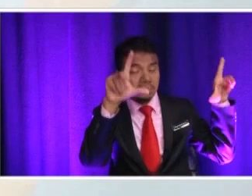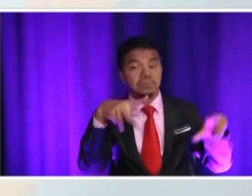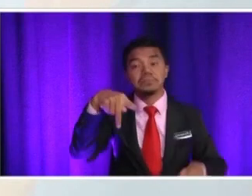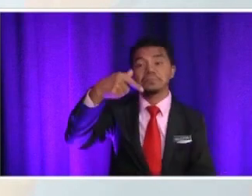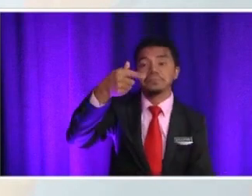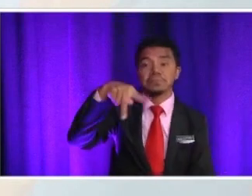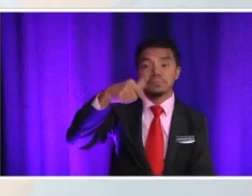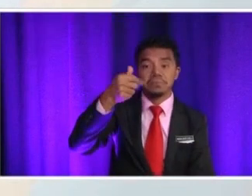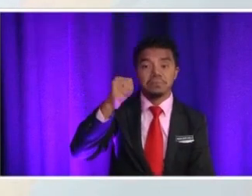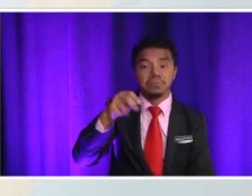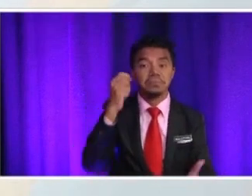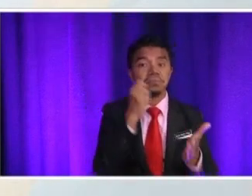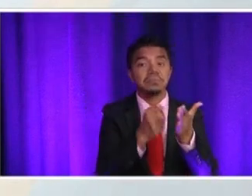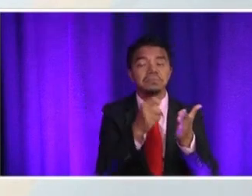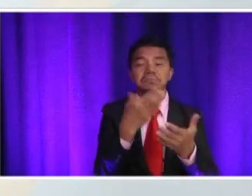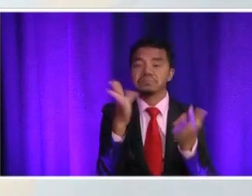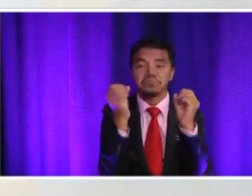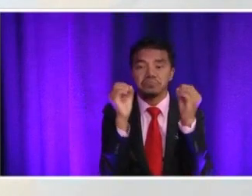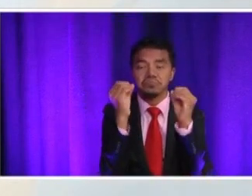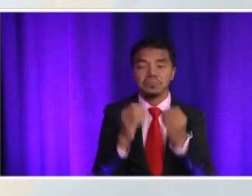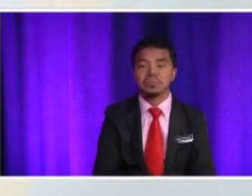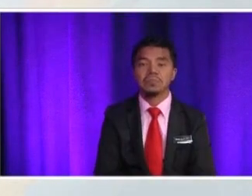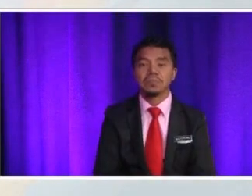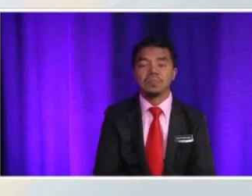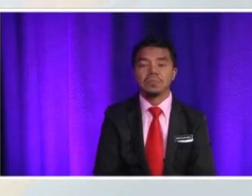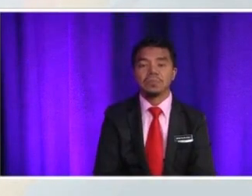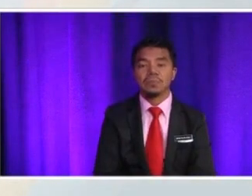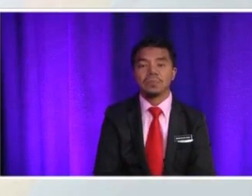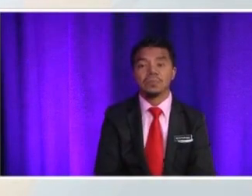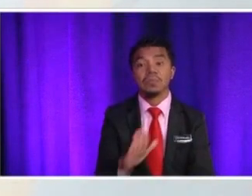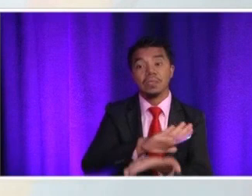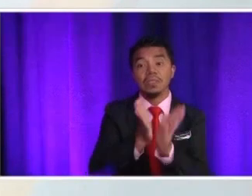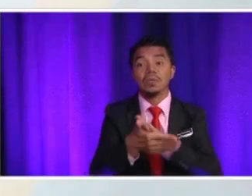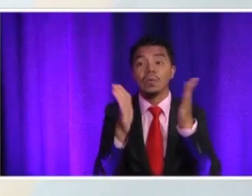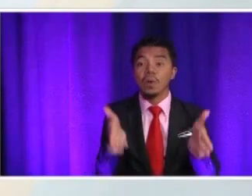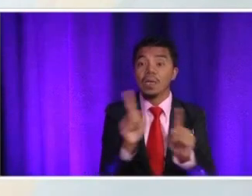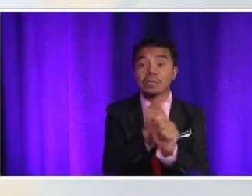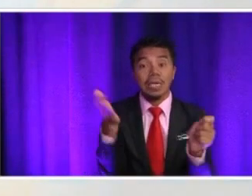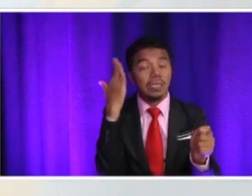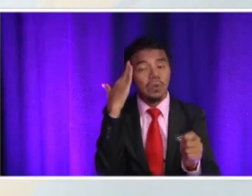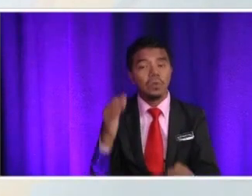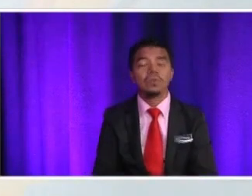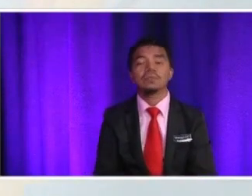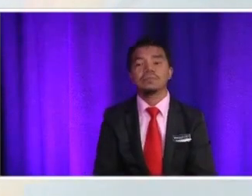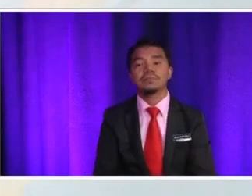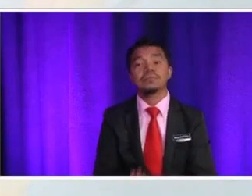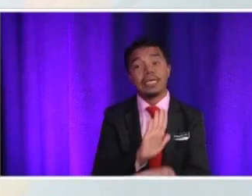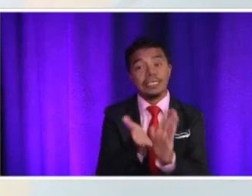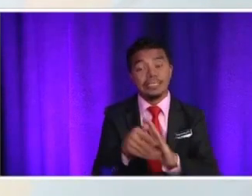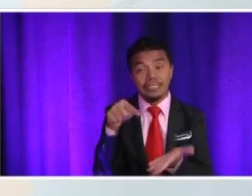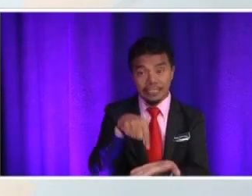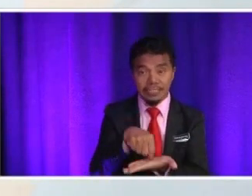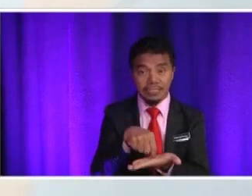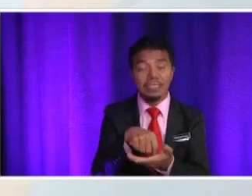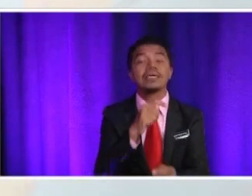kan? Okey. Jadi dekat sini tahniah pada semua maknanya awak fahamlah apa yang saya dah terangkan